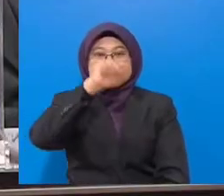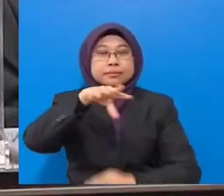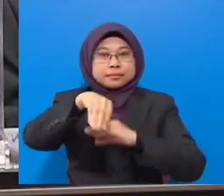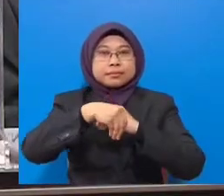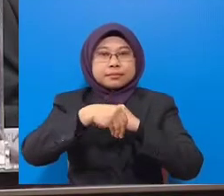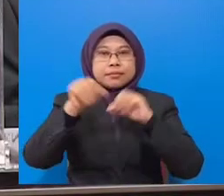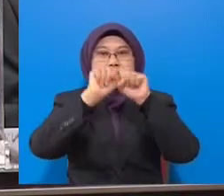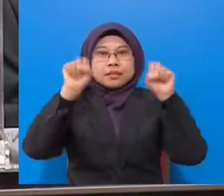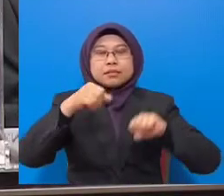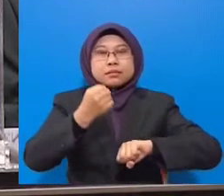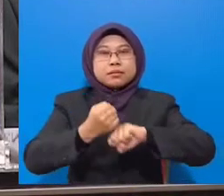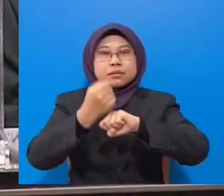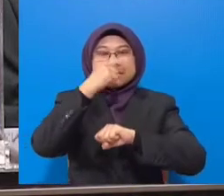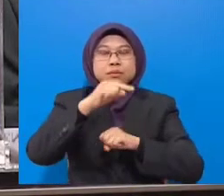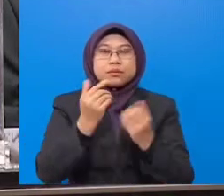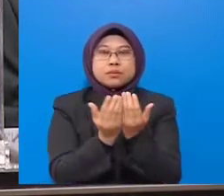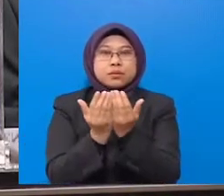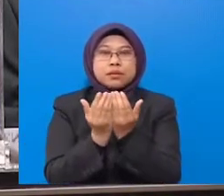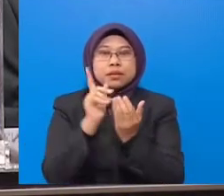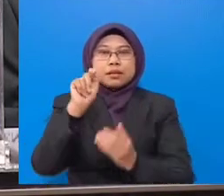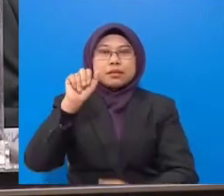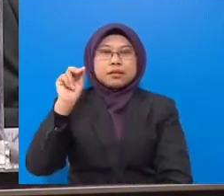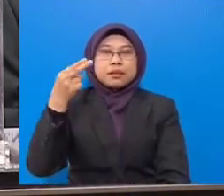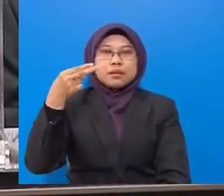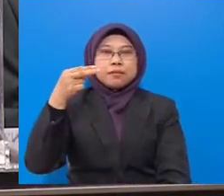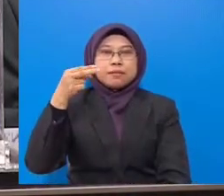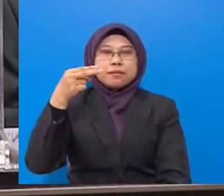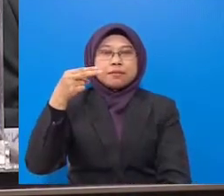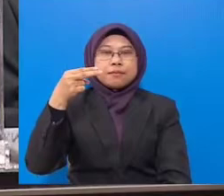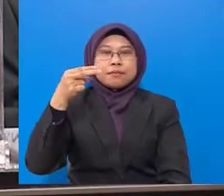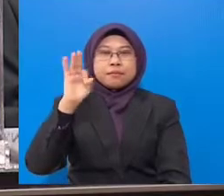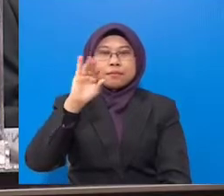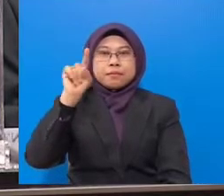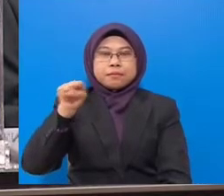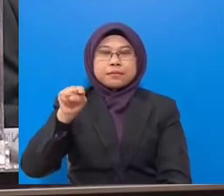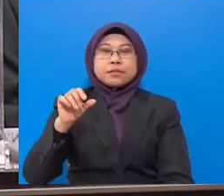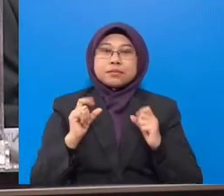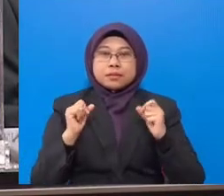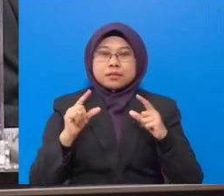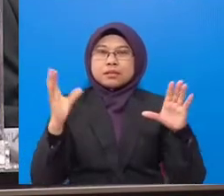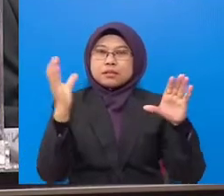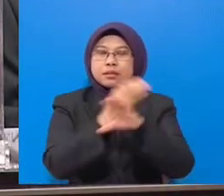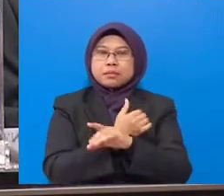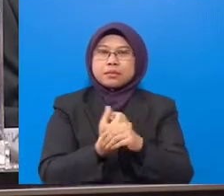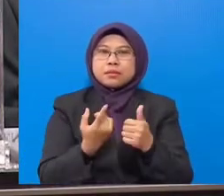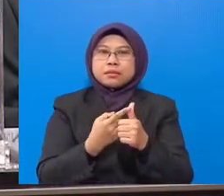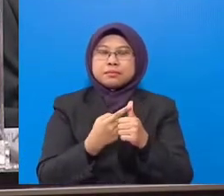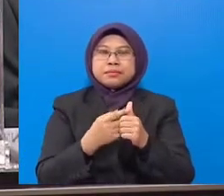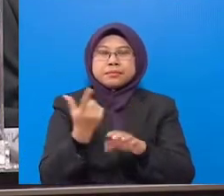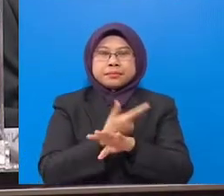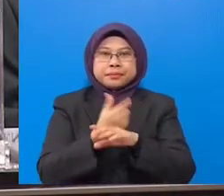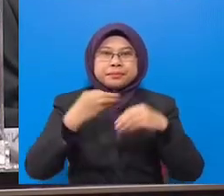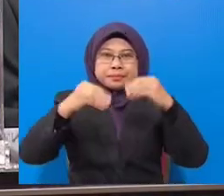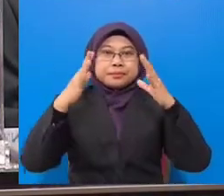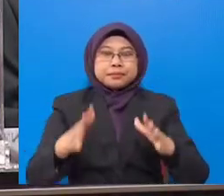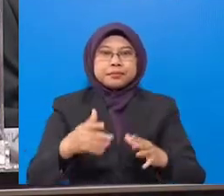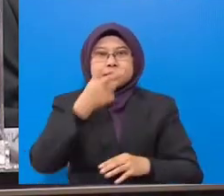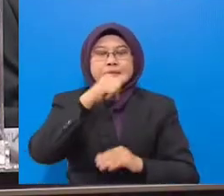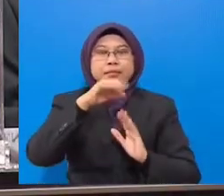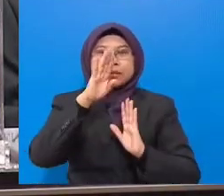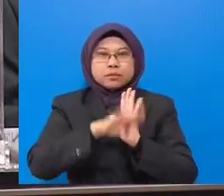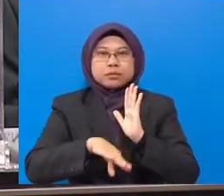dengan sistem sokongan untuk sekolah Tahfidz swasta antara cabang utama yang dihadapi elah latihan perguruan kerana